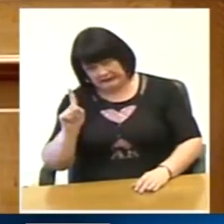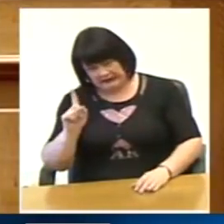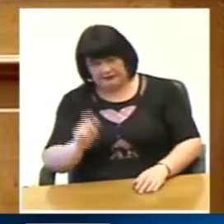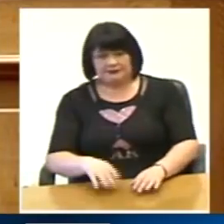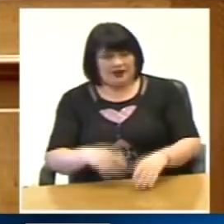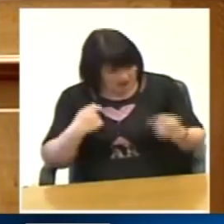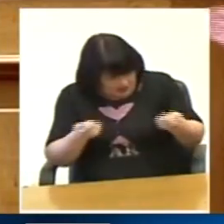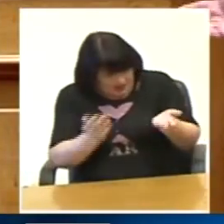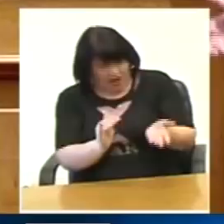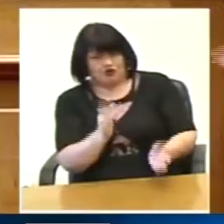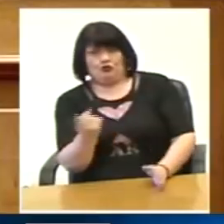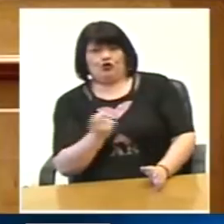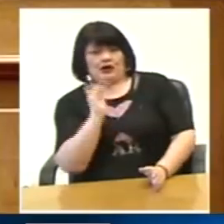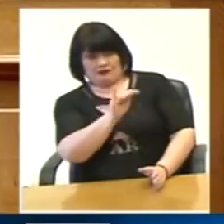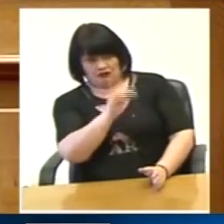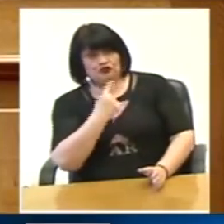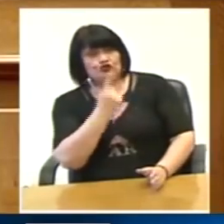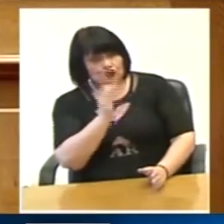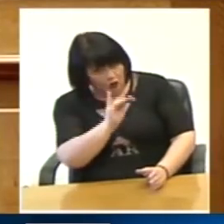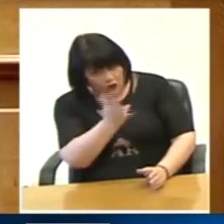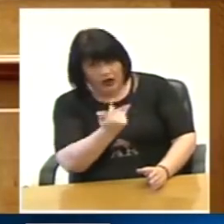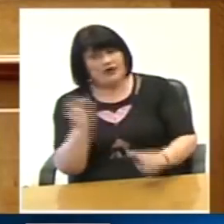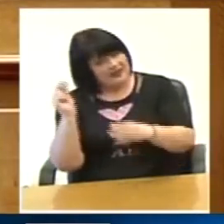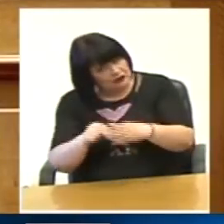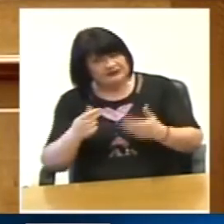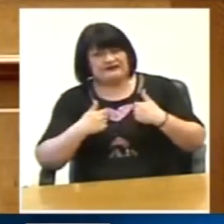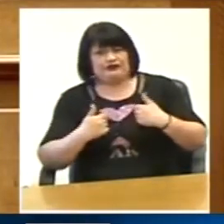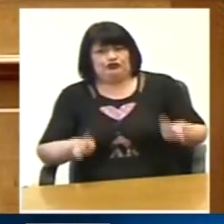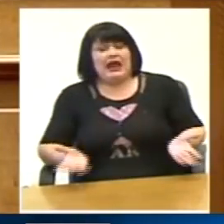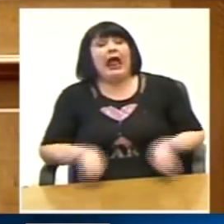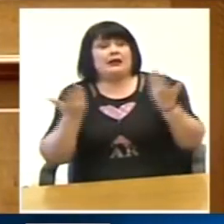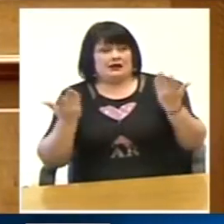Κάντε το. Σας προκαλούμε εδώ. Και θα το ψηφίσουμε άμα το κάνετε.